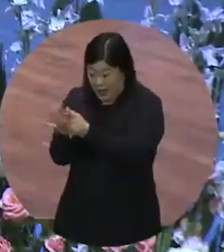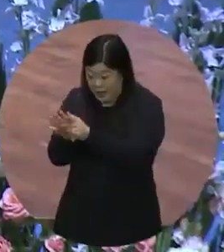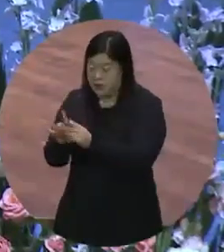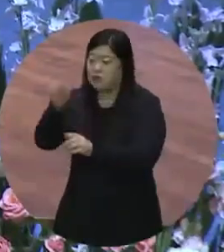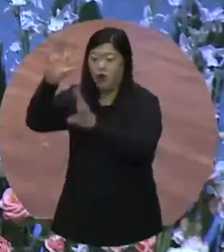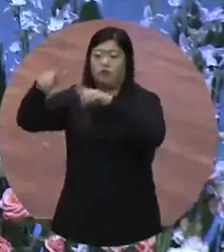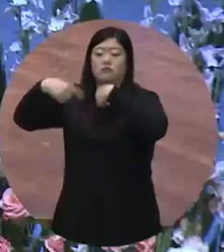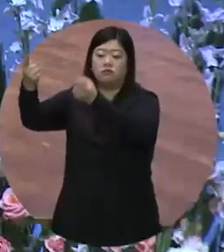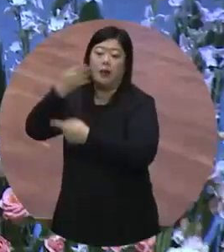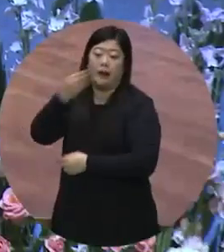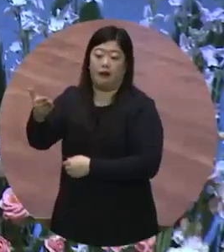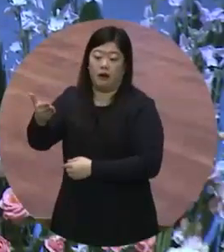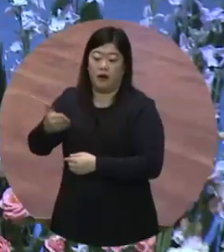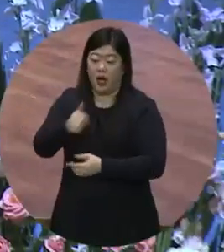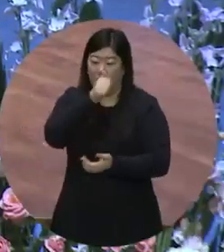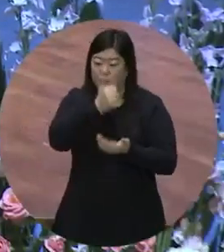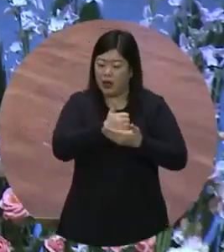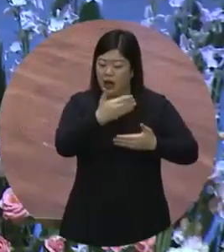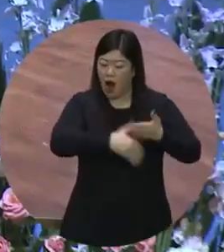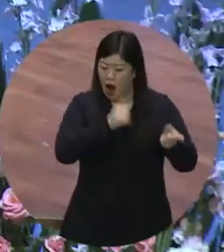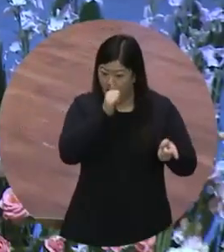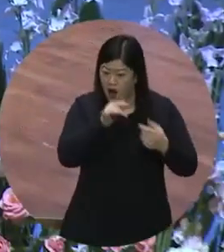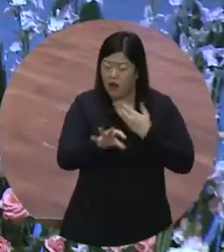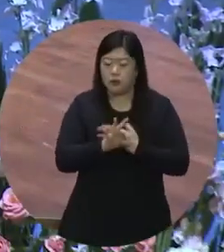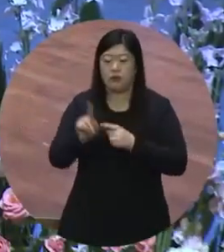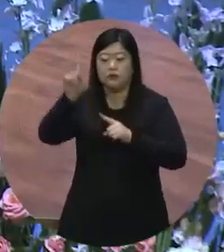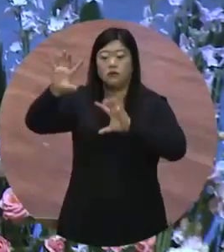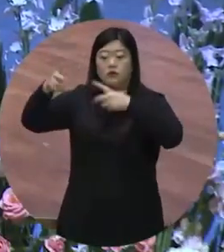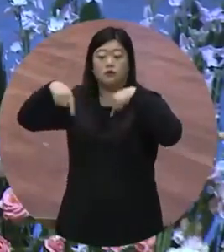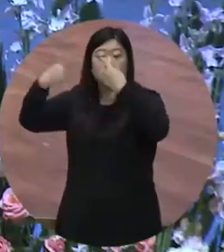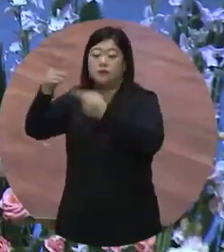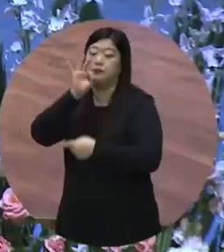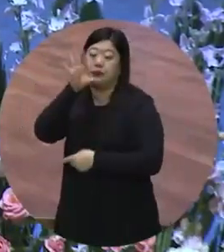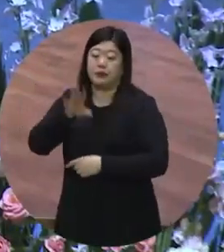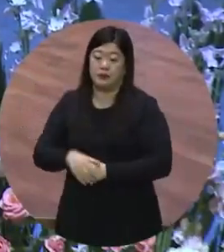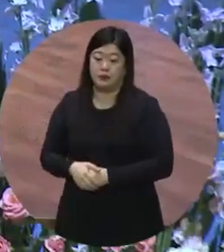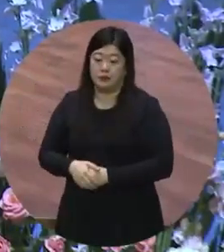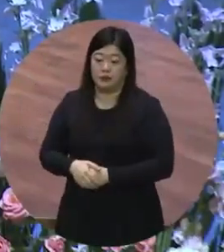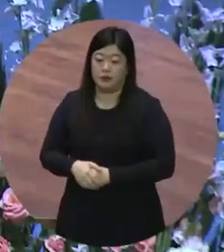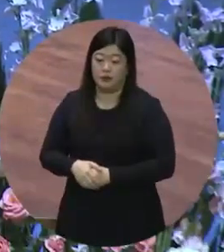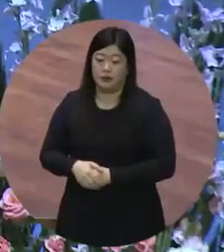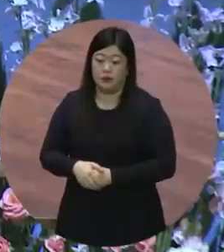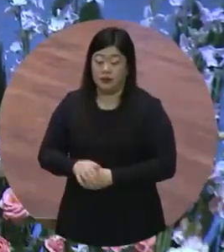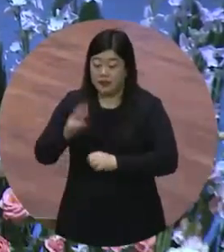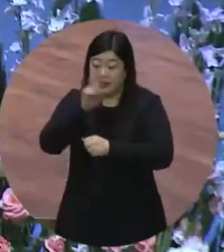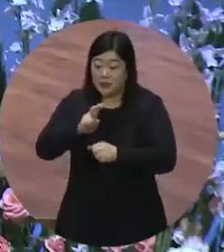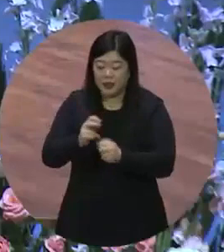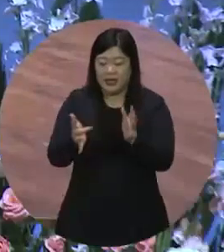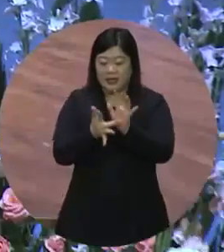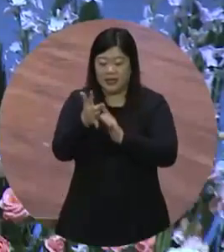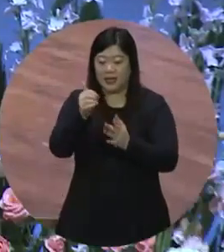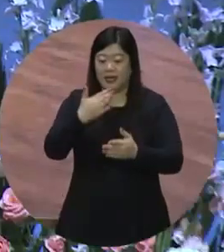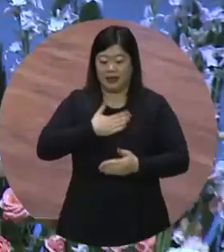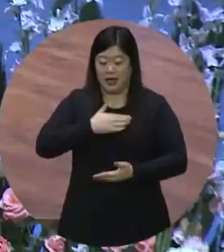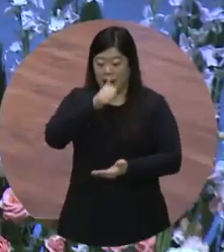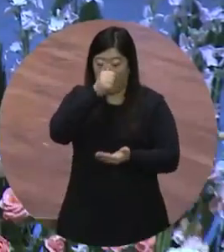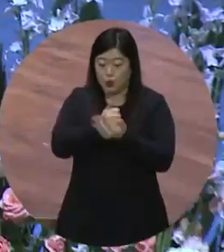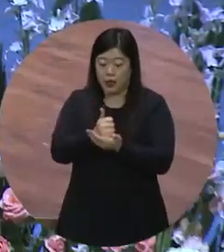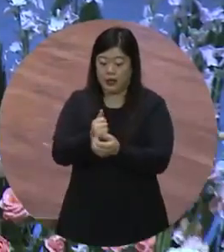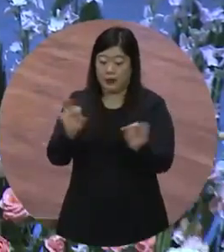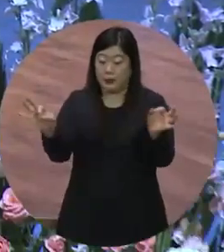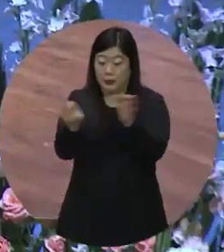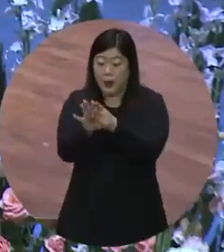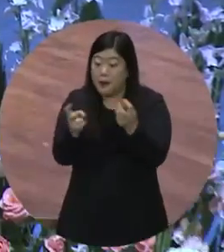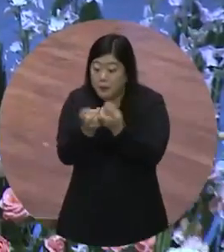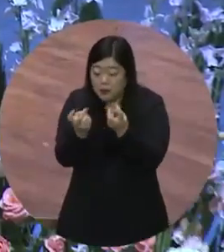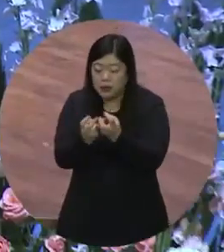못 들어가요. 어떻게 죄 해결을 받습니까? 나의 죄를 씻기는 예수의 피밖에 없네.